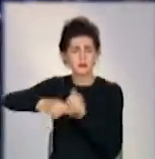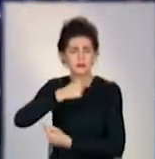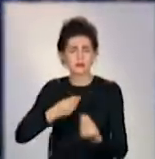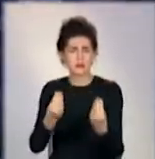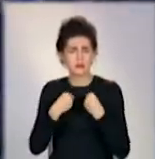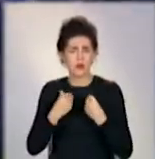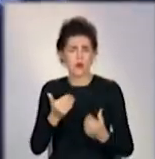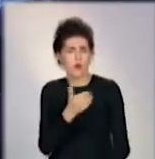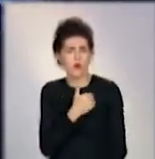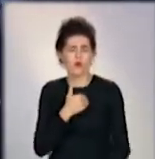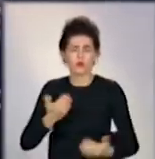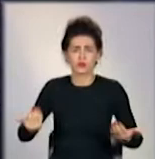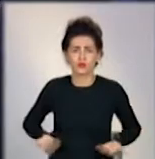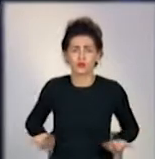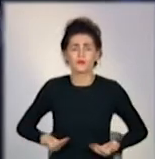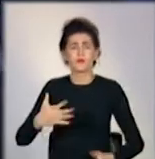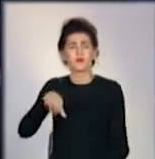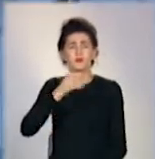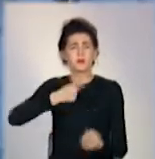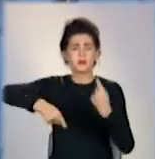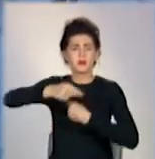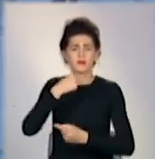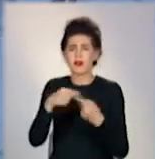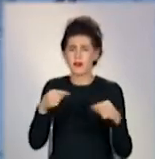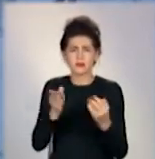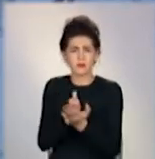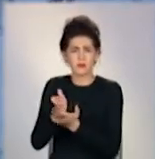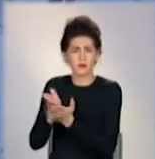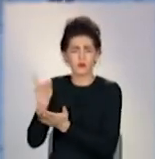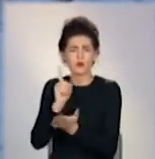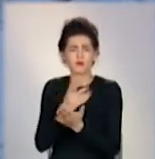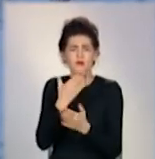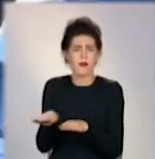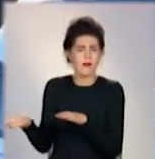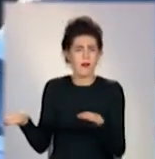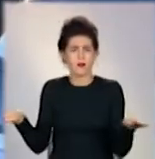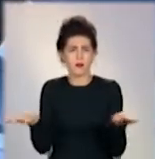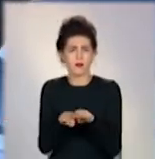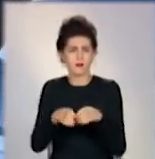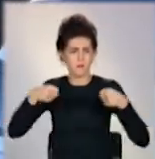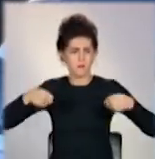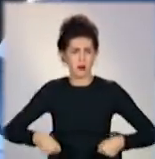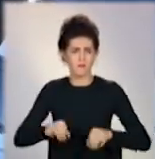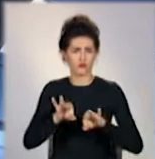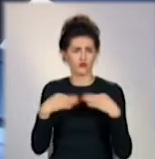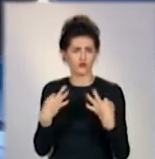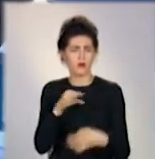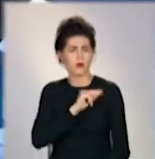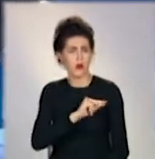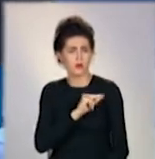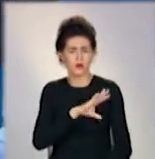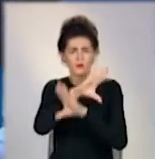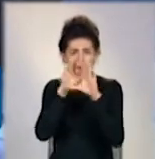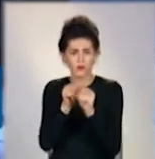жити! Підприємці переконані, для всіх категорій бізнесу мають бути рівні права. Разрешить работать с